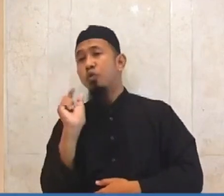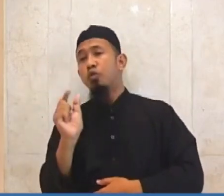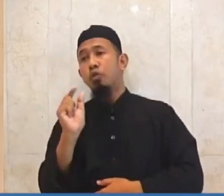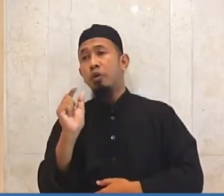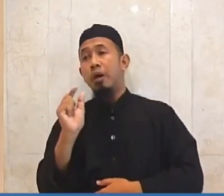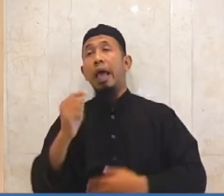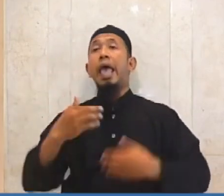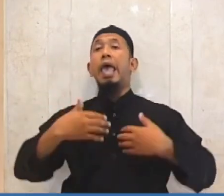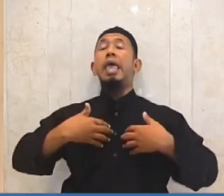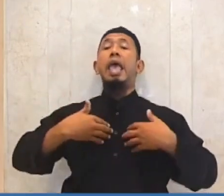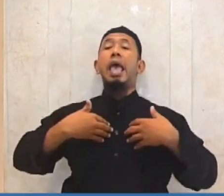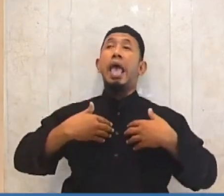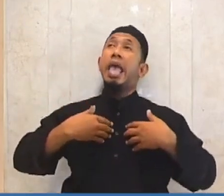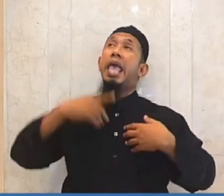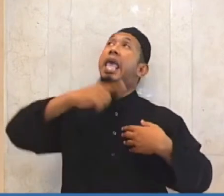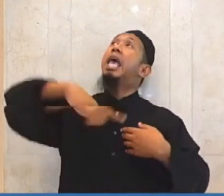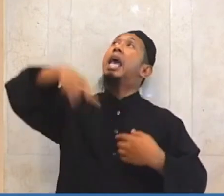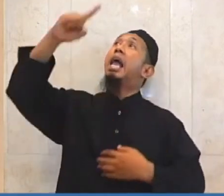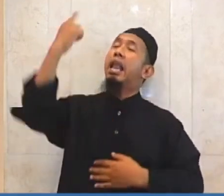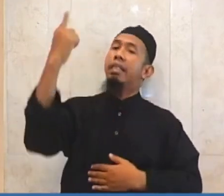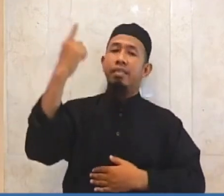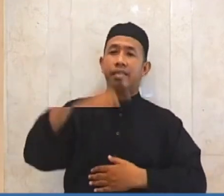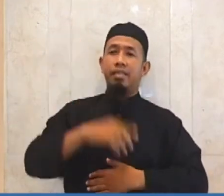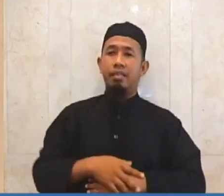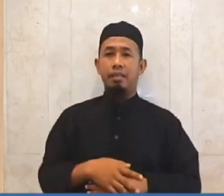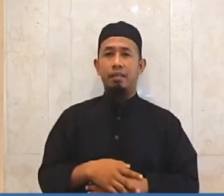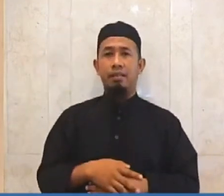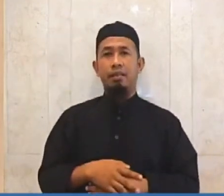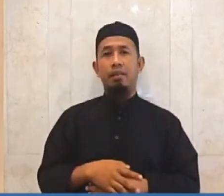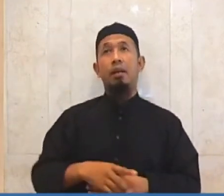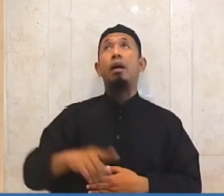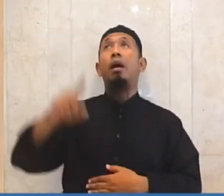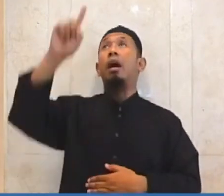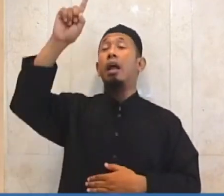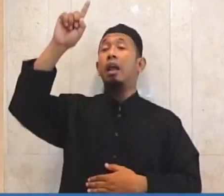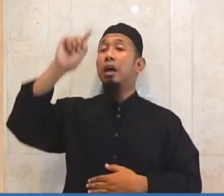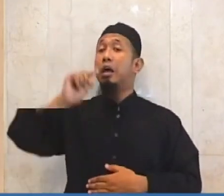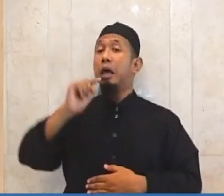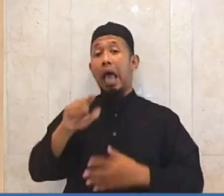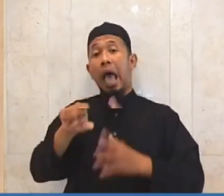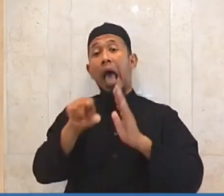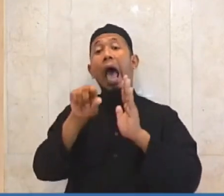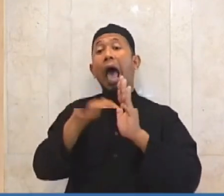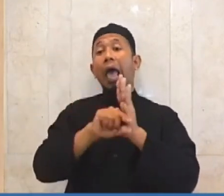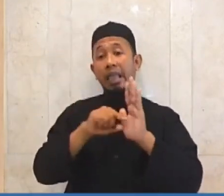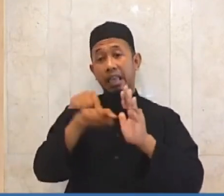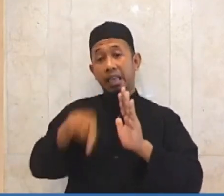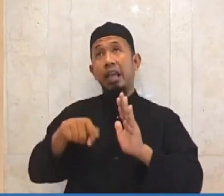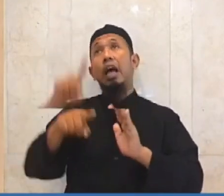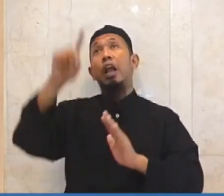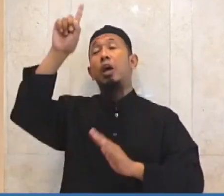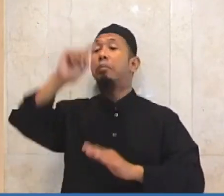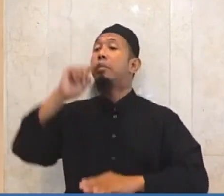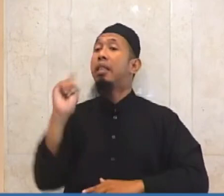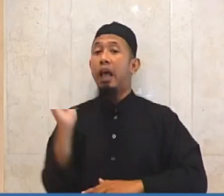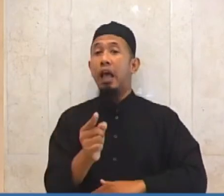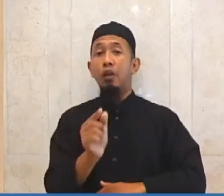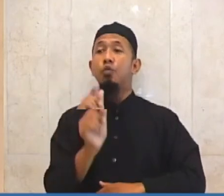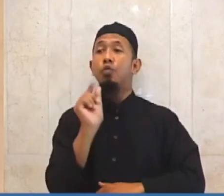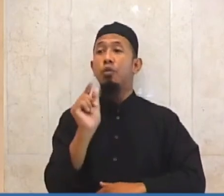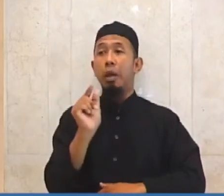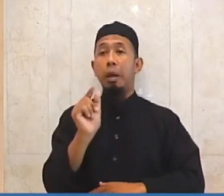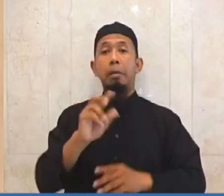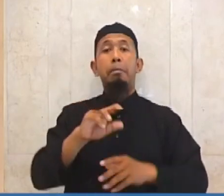semata-mata ayat ini memerintahkan Manusia mengabdi kepada Allah dengan tulus ikhlas sedangkan